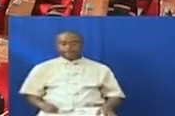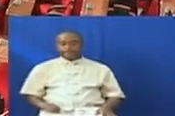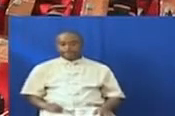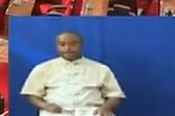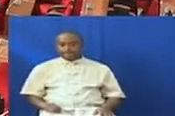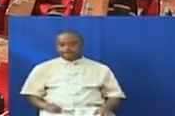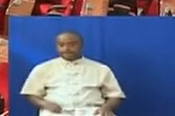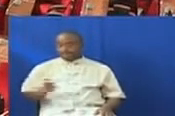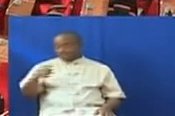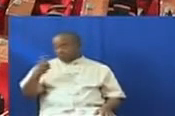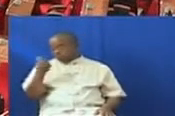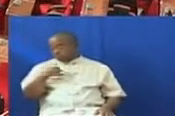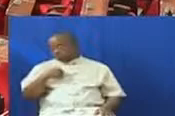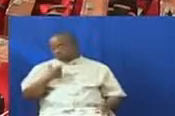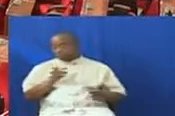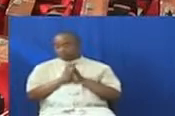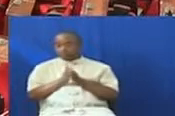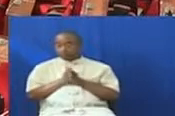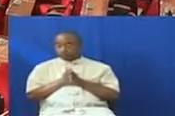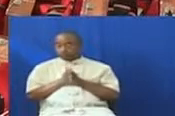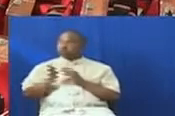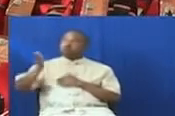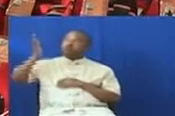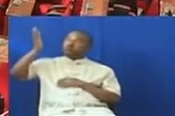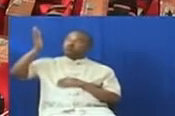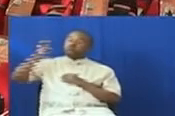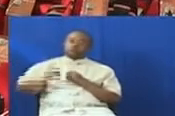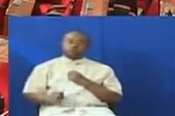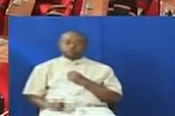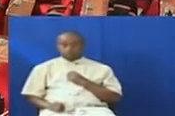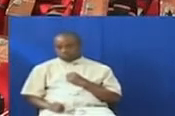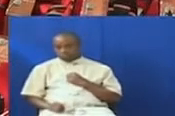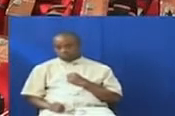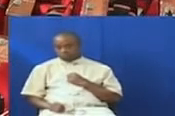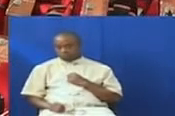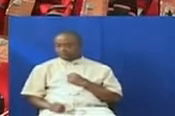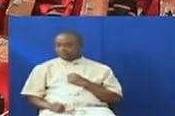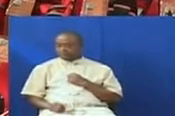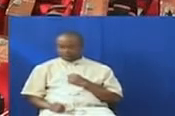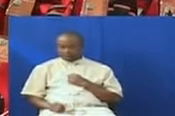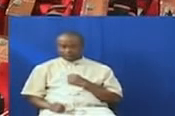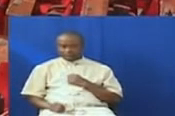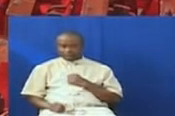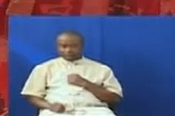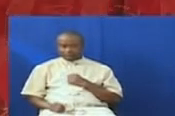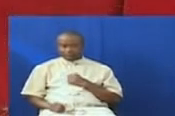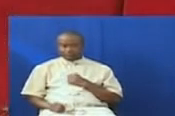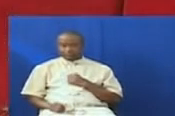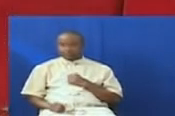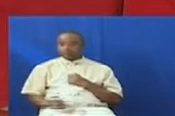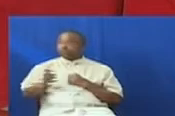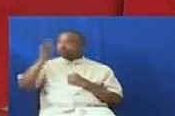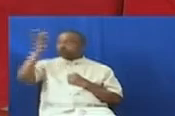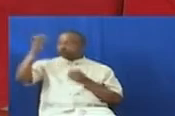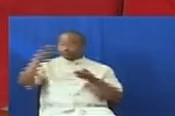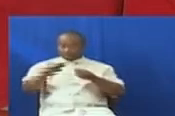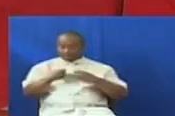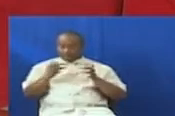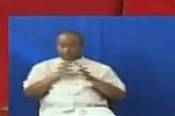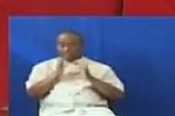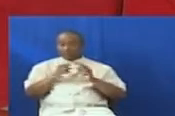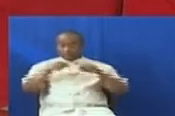kwanza naomba kumshukuru Mwenyezi Mungu mwingi wa rehema kwa kunipa fursa hii